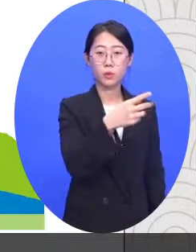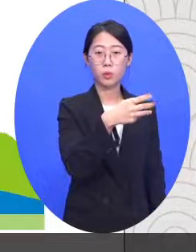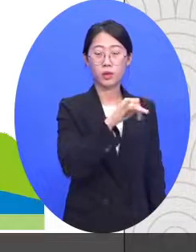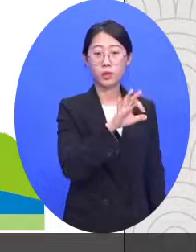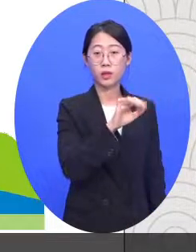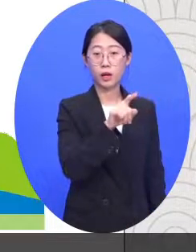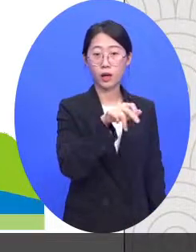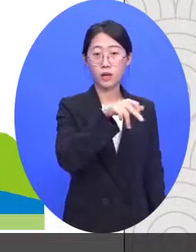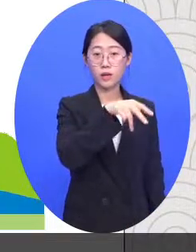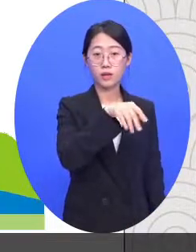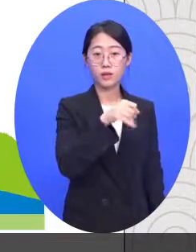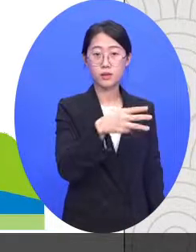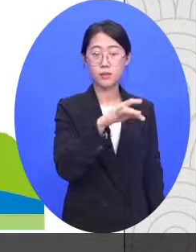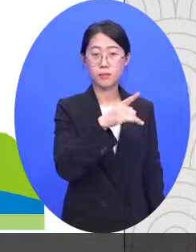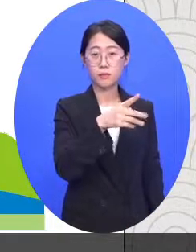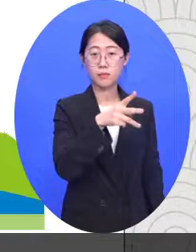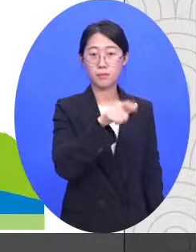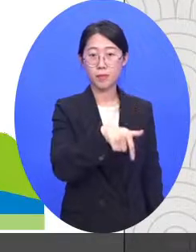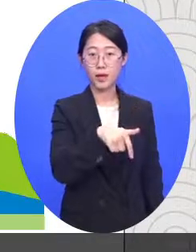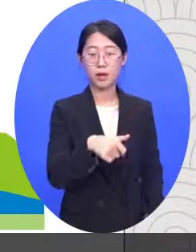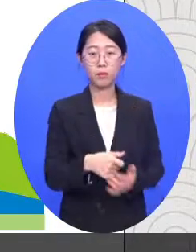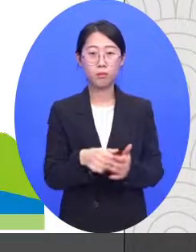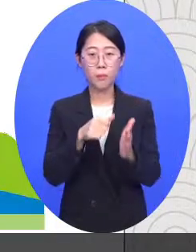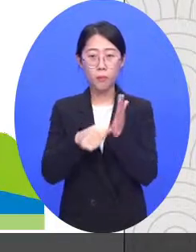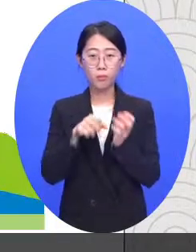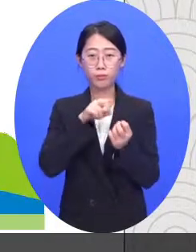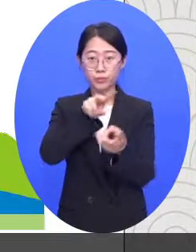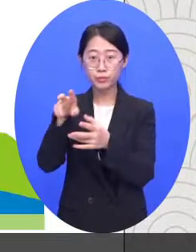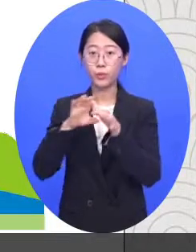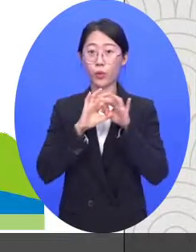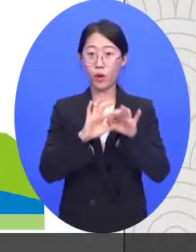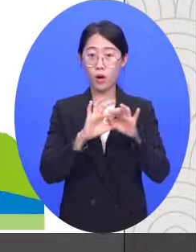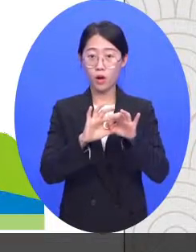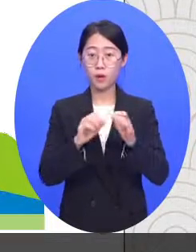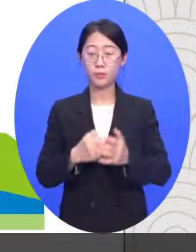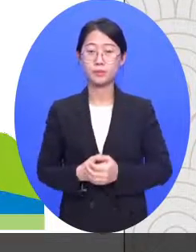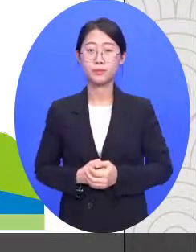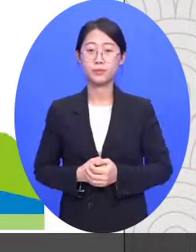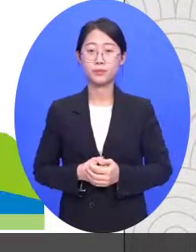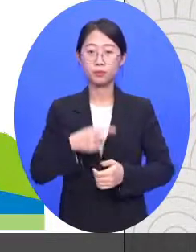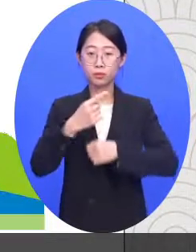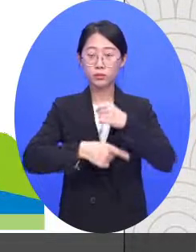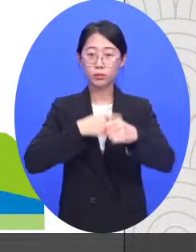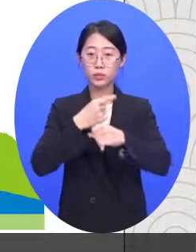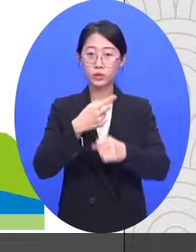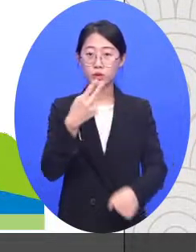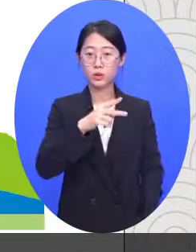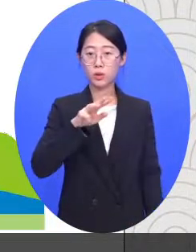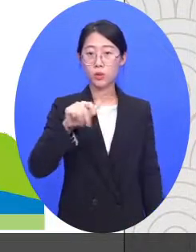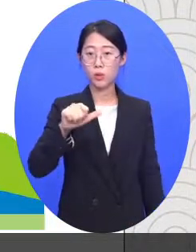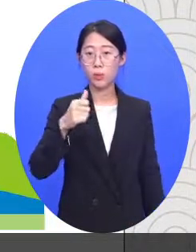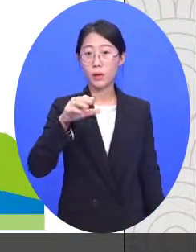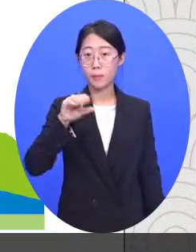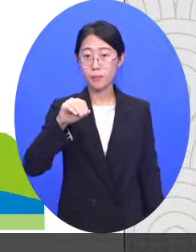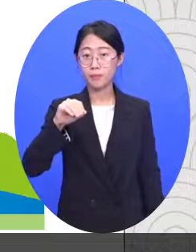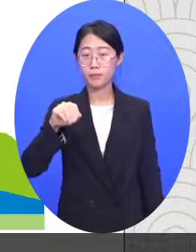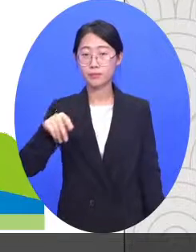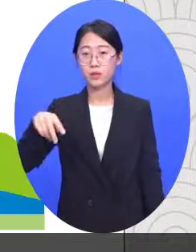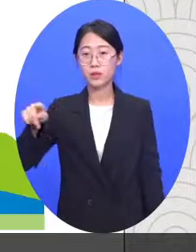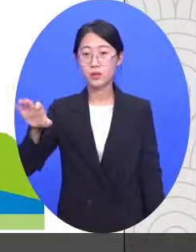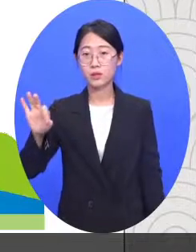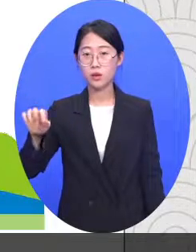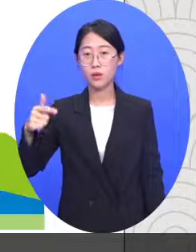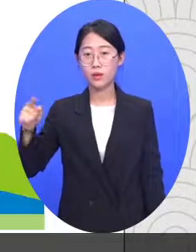주식회사 코리아 실팩에서 배송 납품 운전원 1명을 모집합니다. 임금은 연봉 2,900만원이며 근무지는